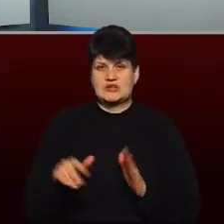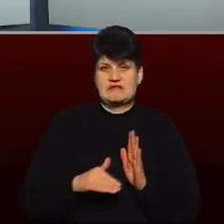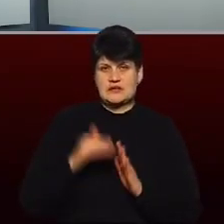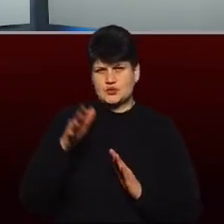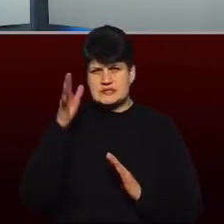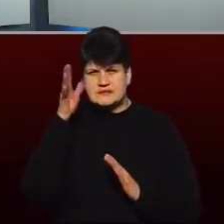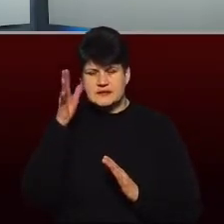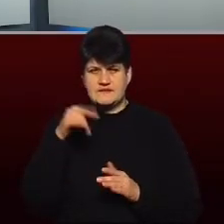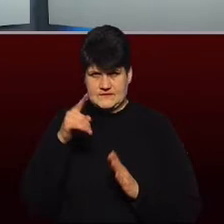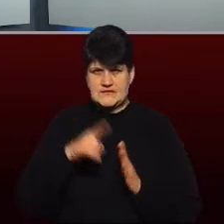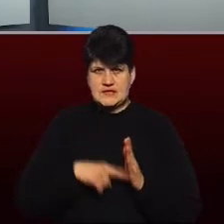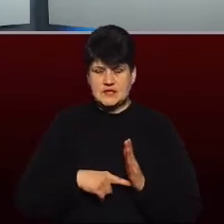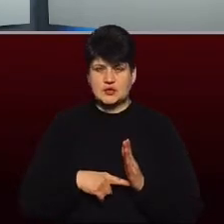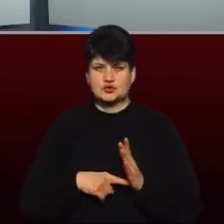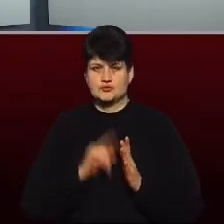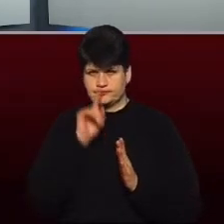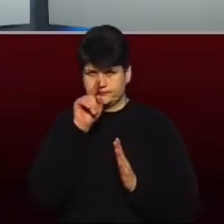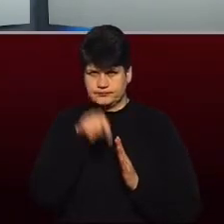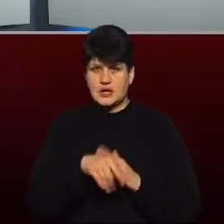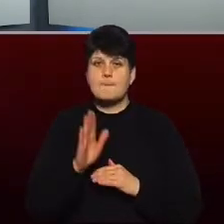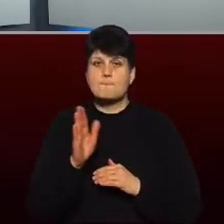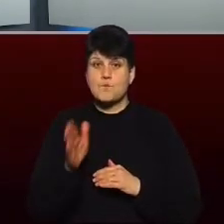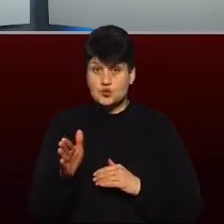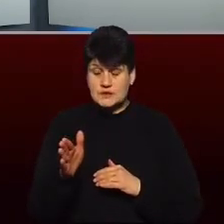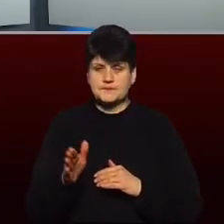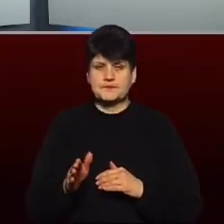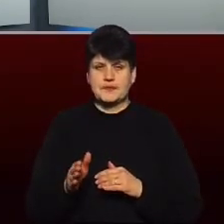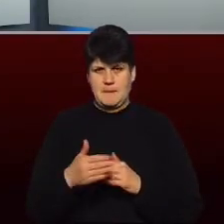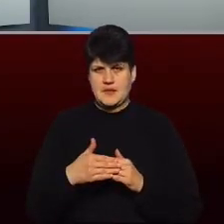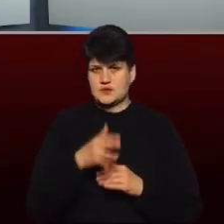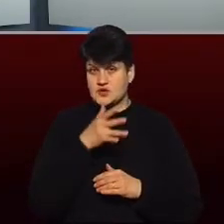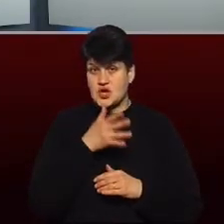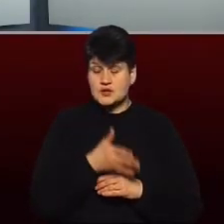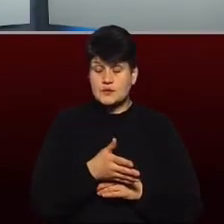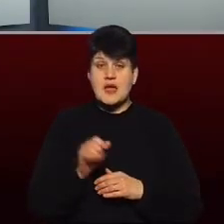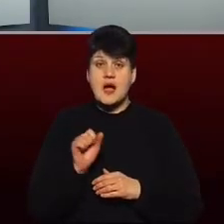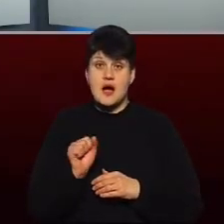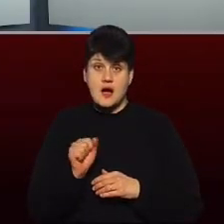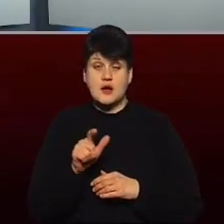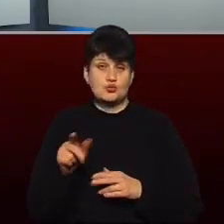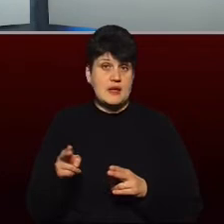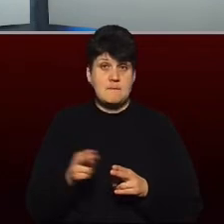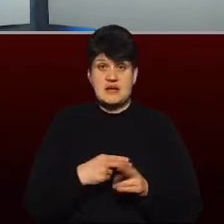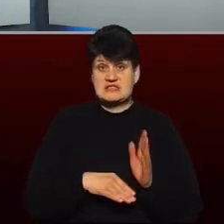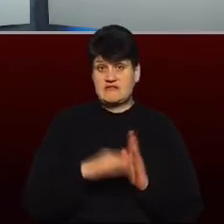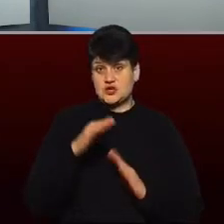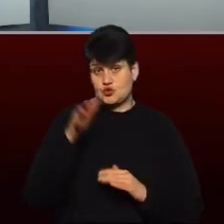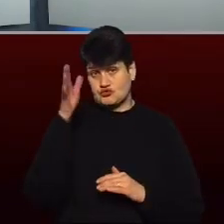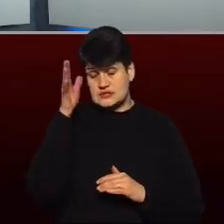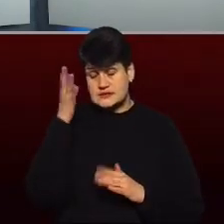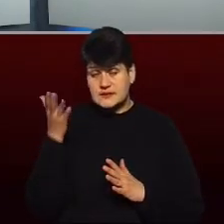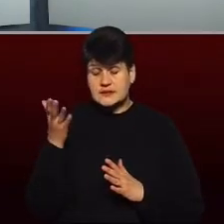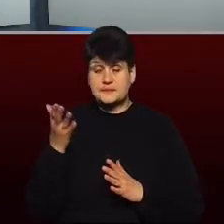таки вірять, що інтервенція буде відкрита найближчим часом, а люди без вищої освіти